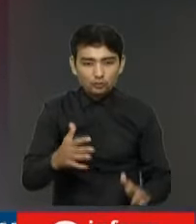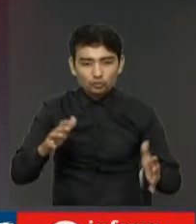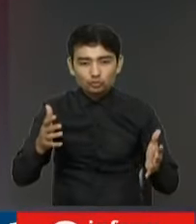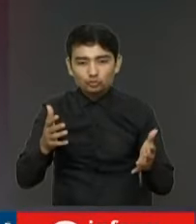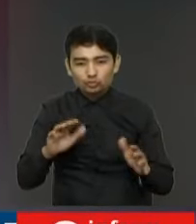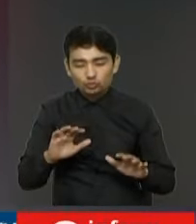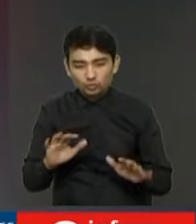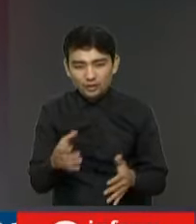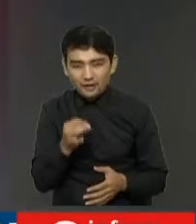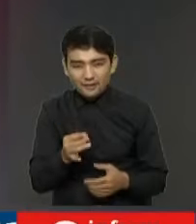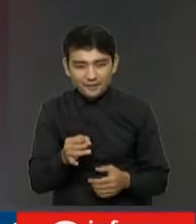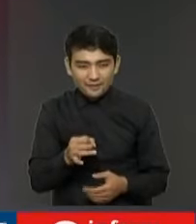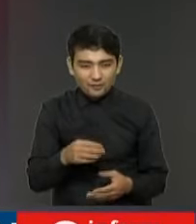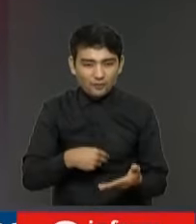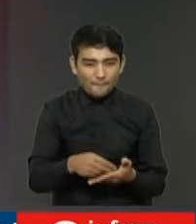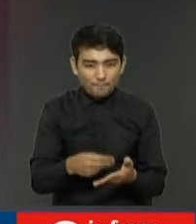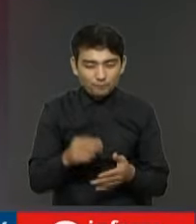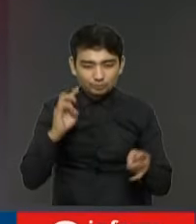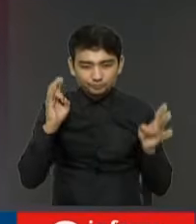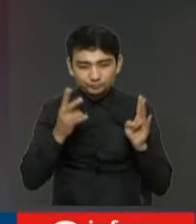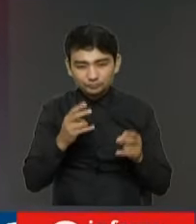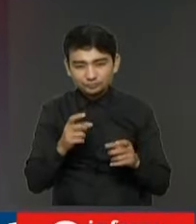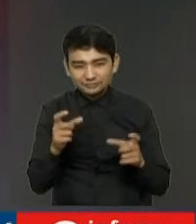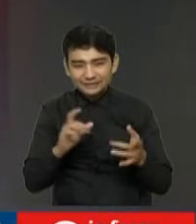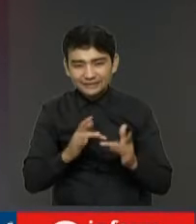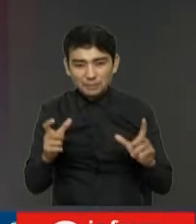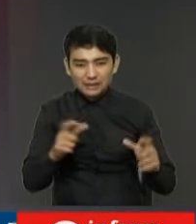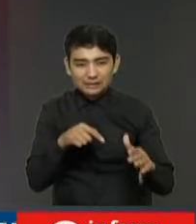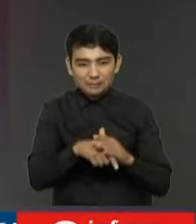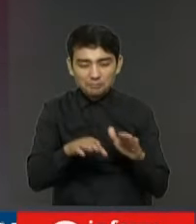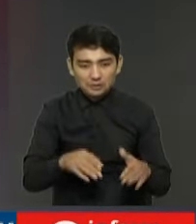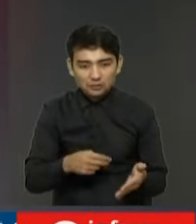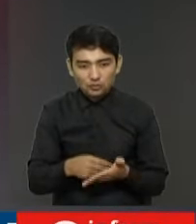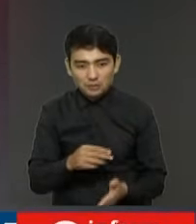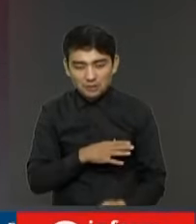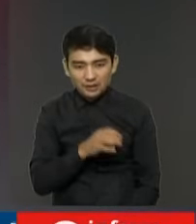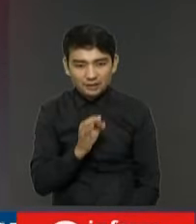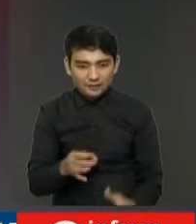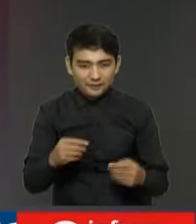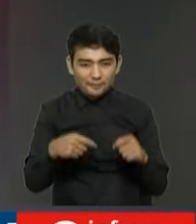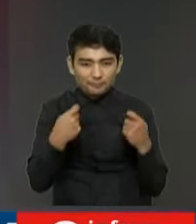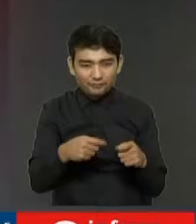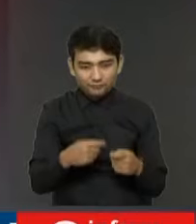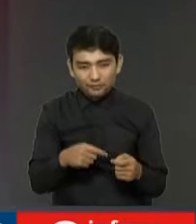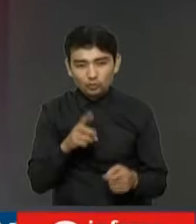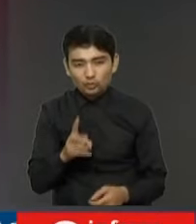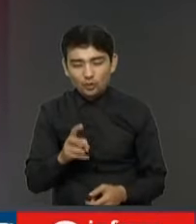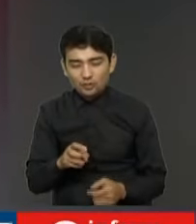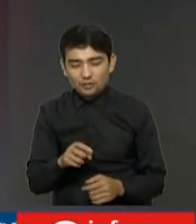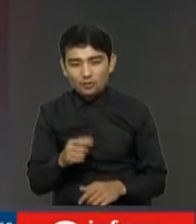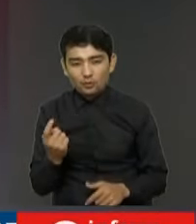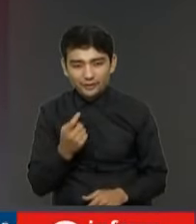был куплен на популярных маркетплейсах. Как комментируют эту ситуацию представители торговых площадок и что